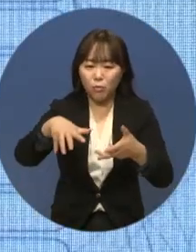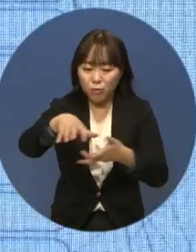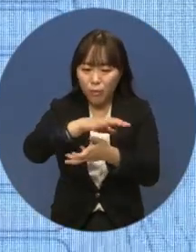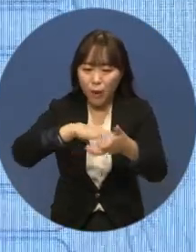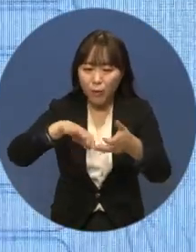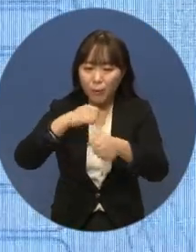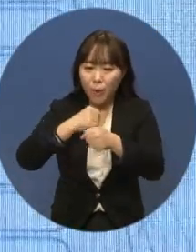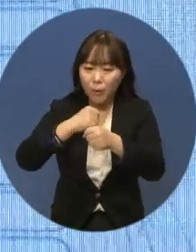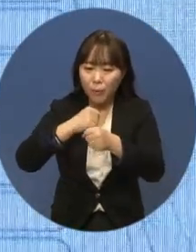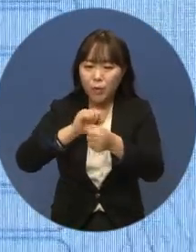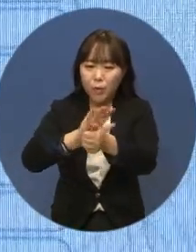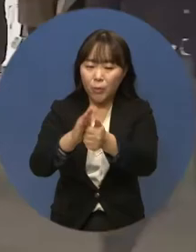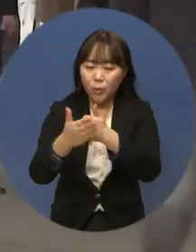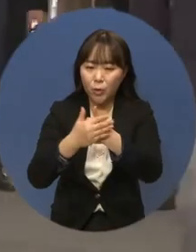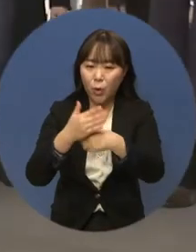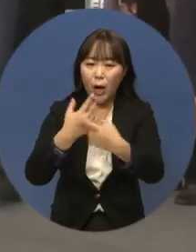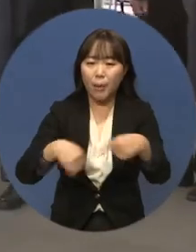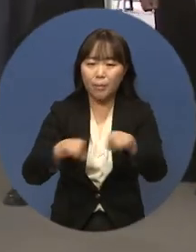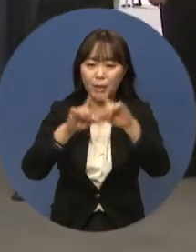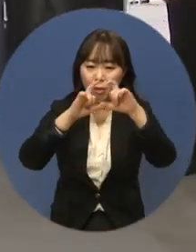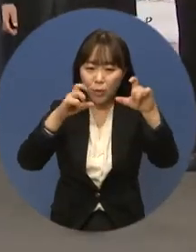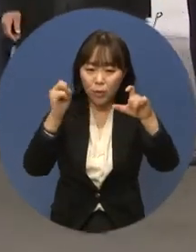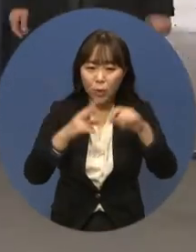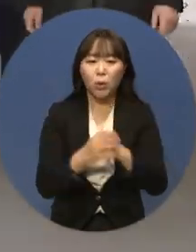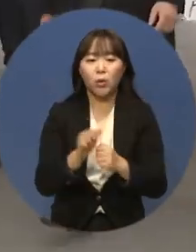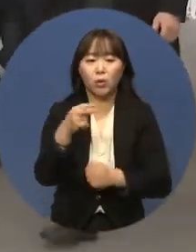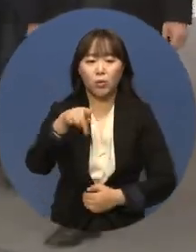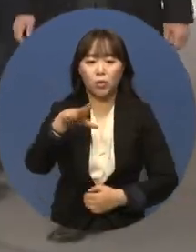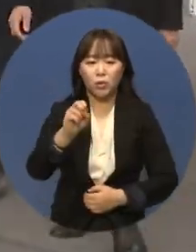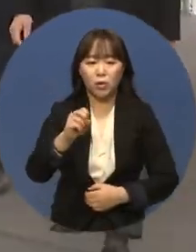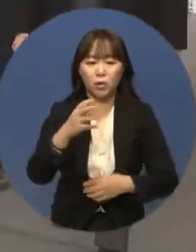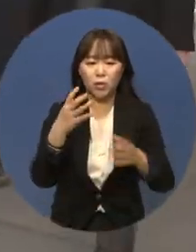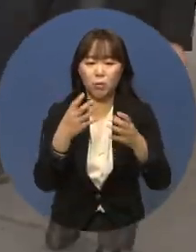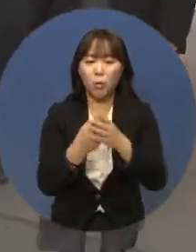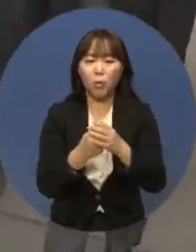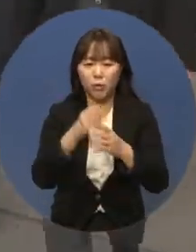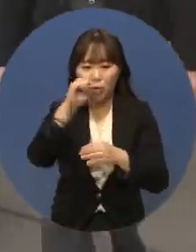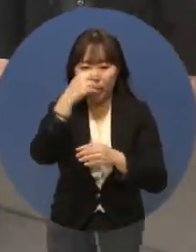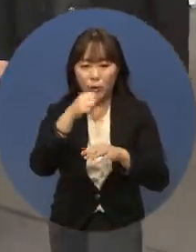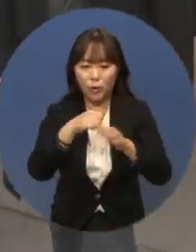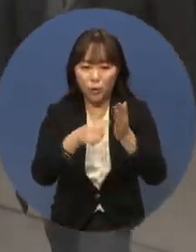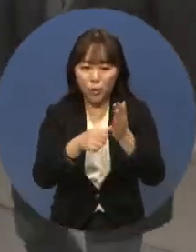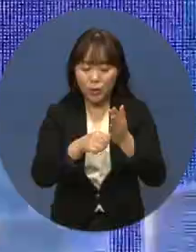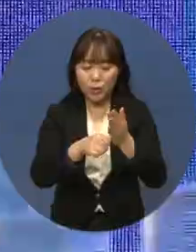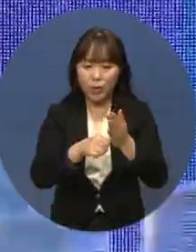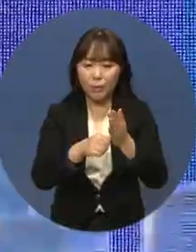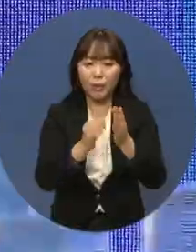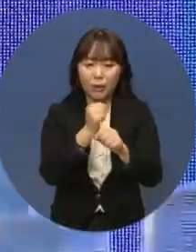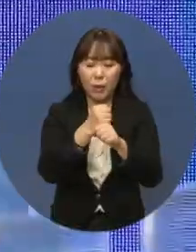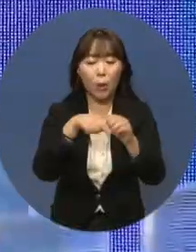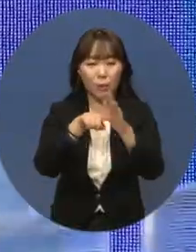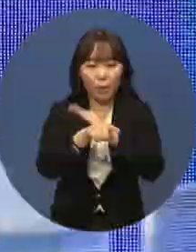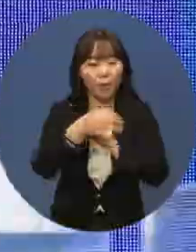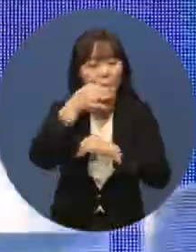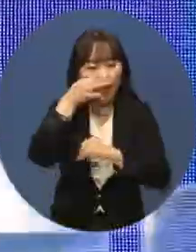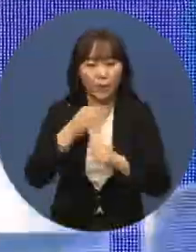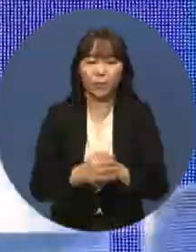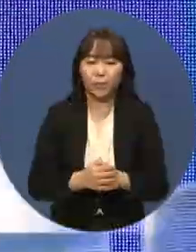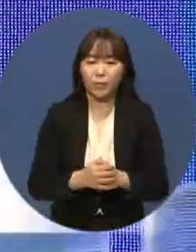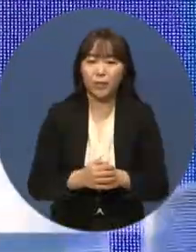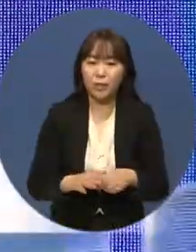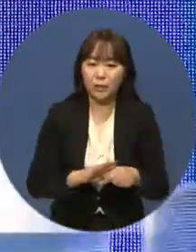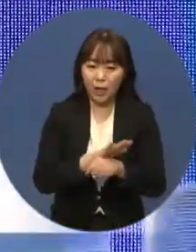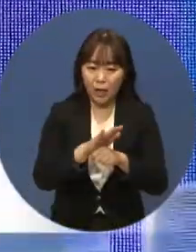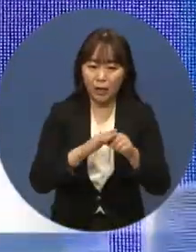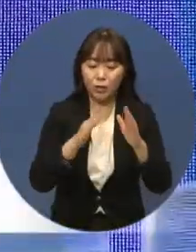수요 창출 협력 공동선언과 효성 첨단 소재 현장 방문이 이루어졌습니다. 사랑하는 전북